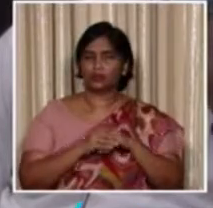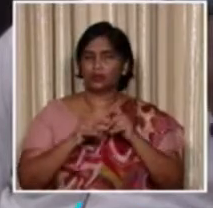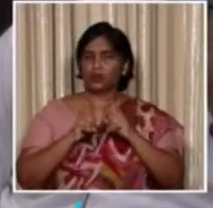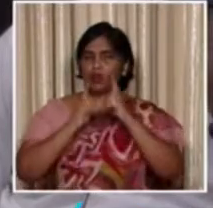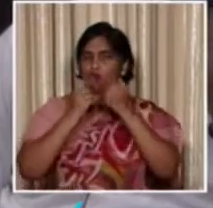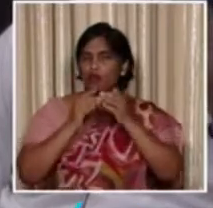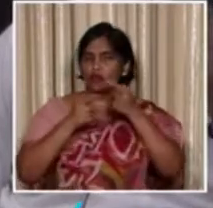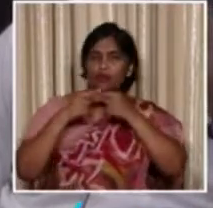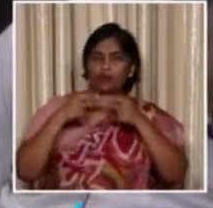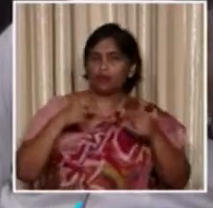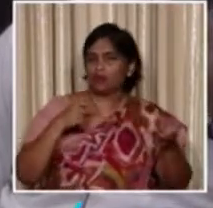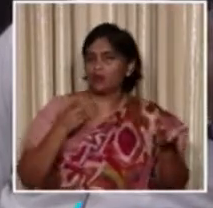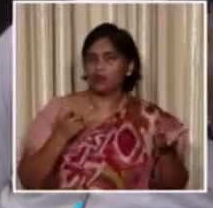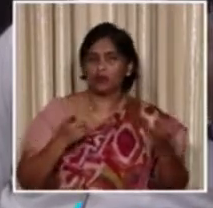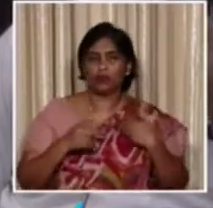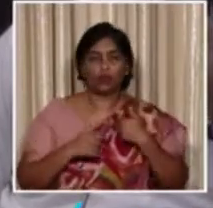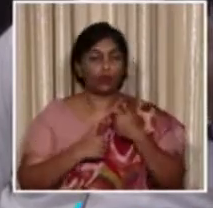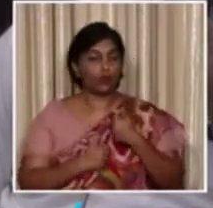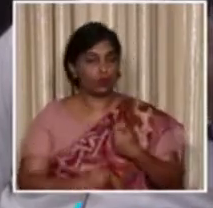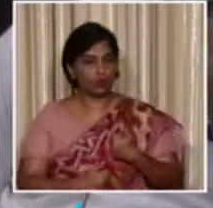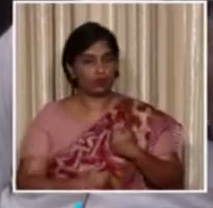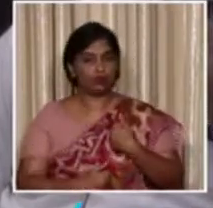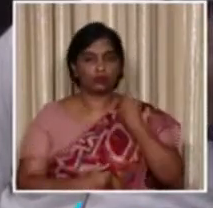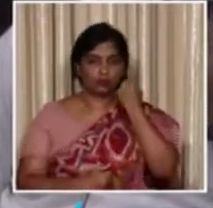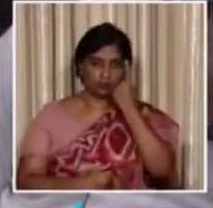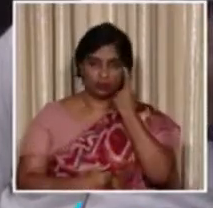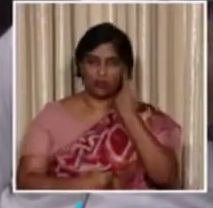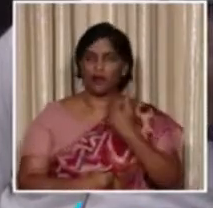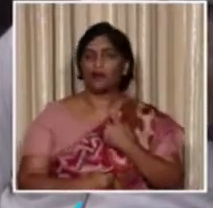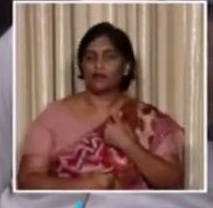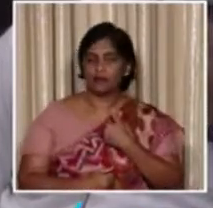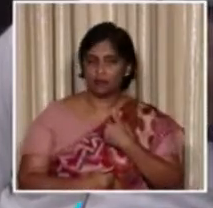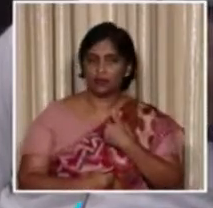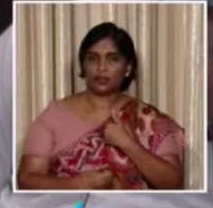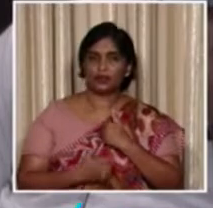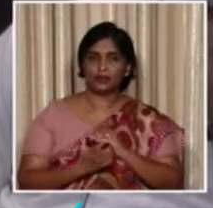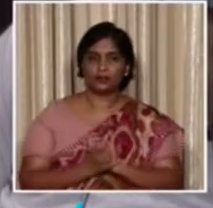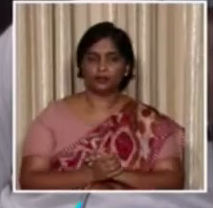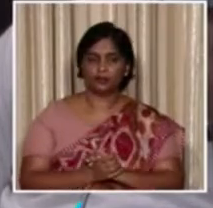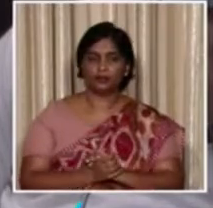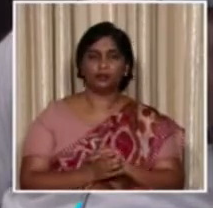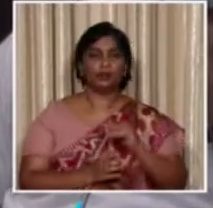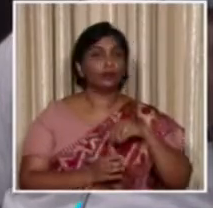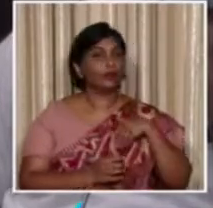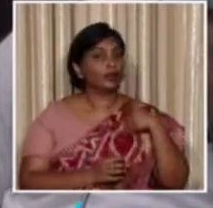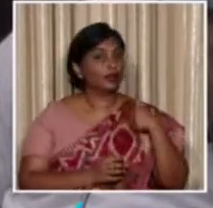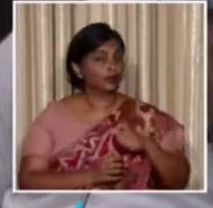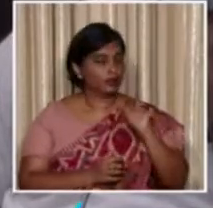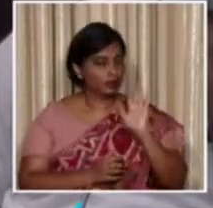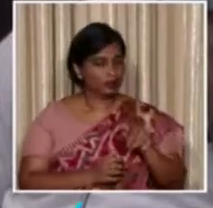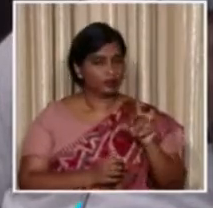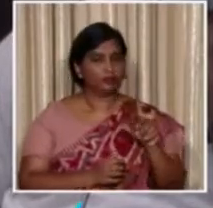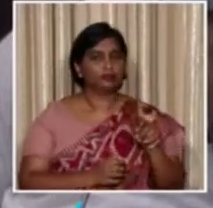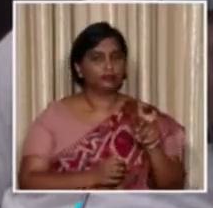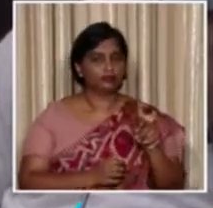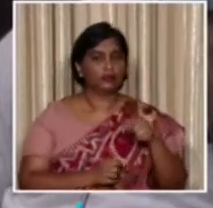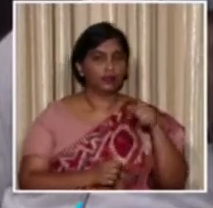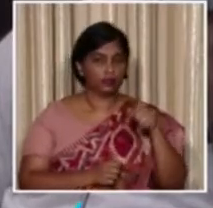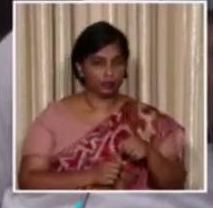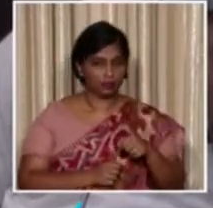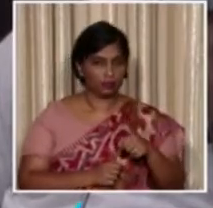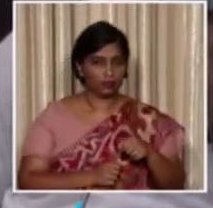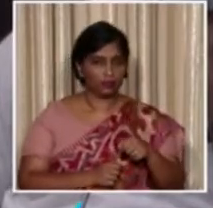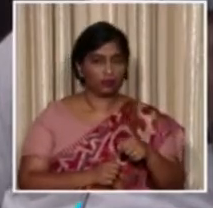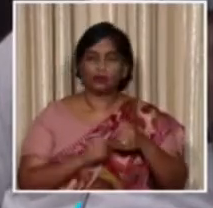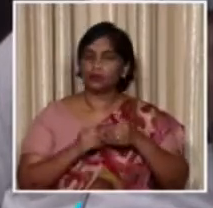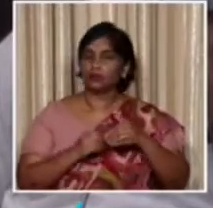පිළිබඳව ඉතා හොඳ අවබෝධයක් තිබෙන කෙනෙක් මම ප්‍රධාන වශයෙන්ම අද